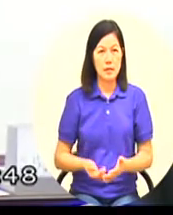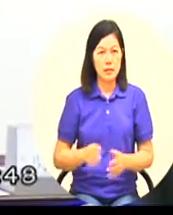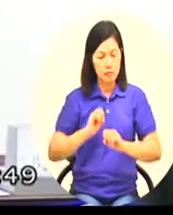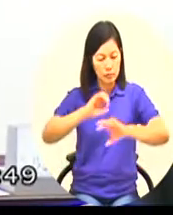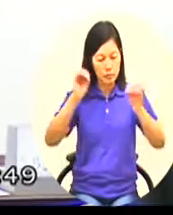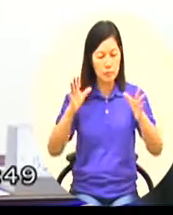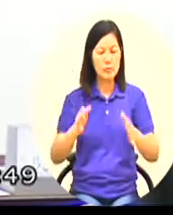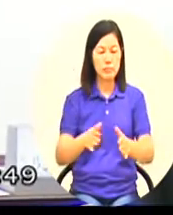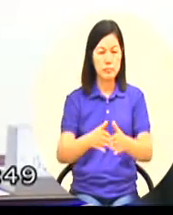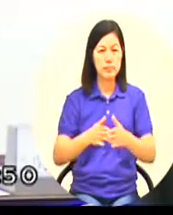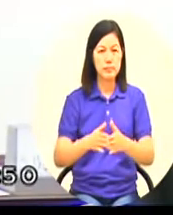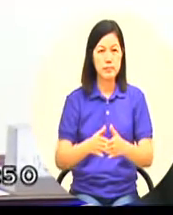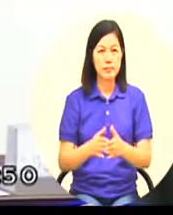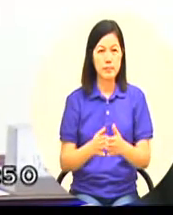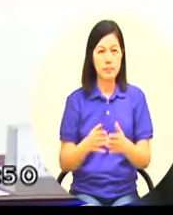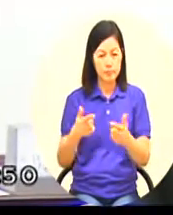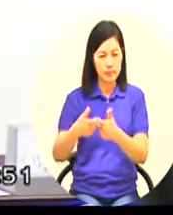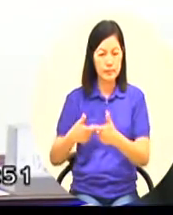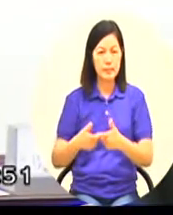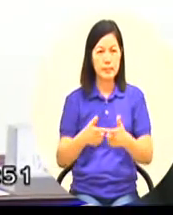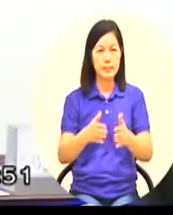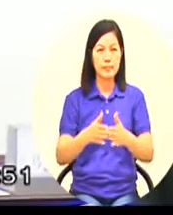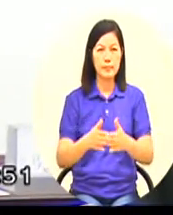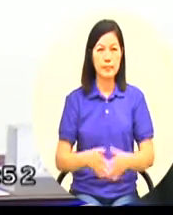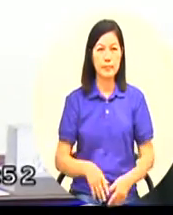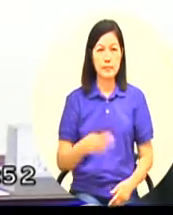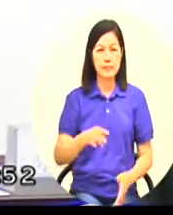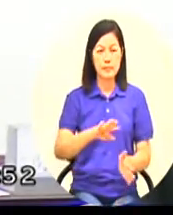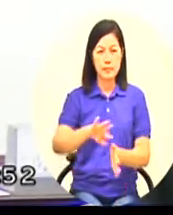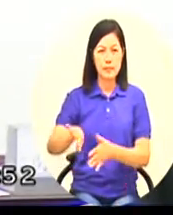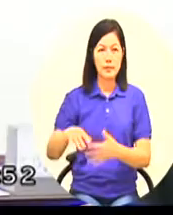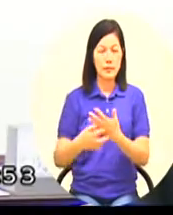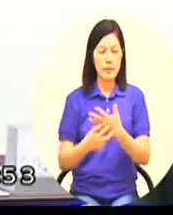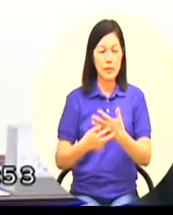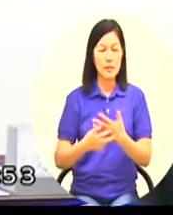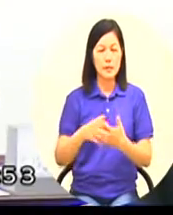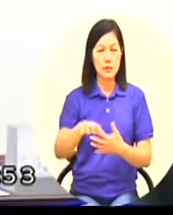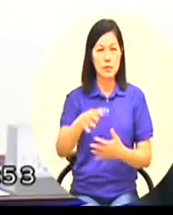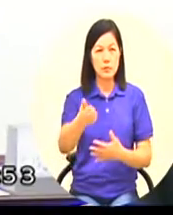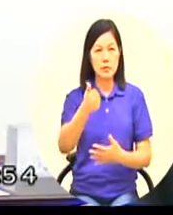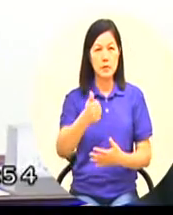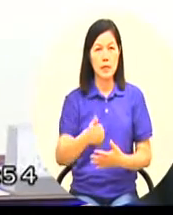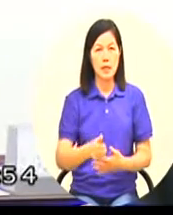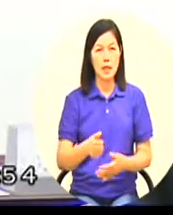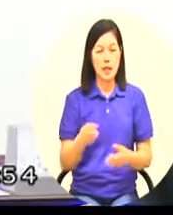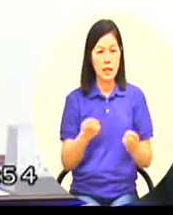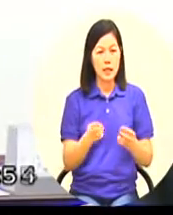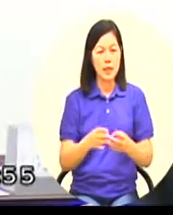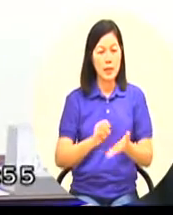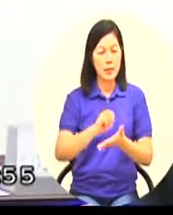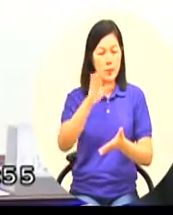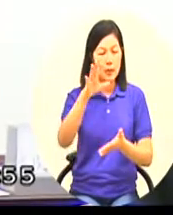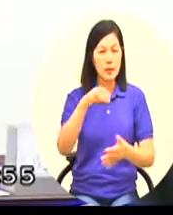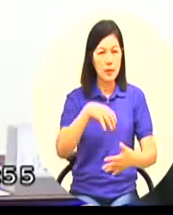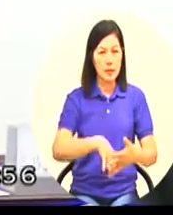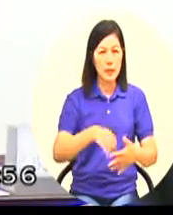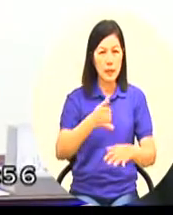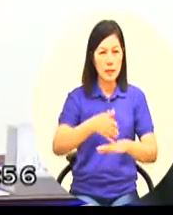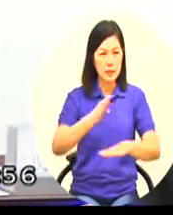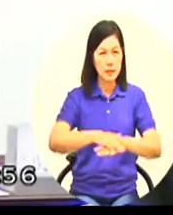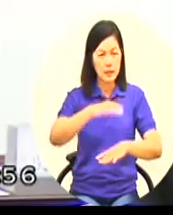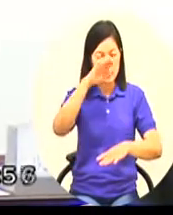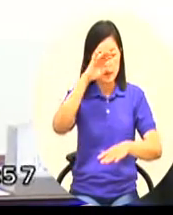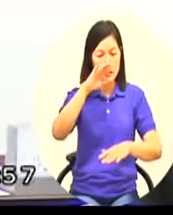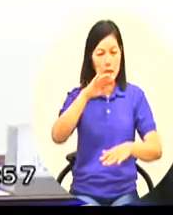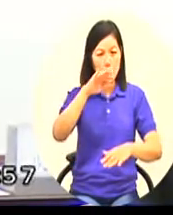导，好，比较好的配合。那另外，刚刚卫生局长其实有聊到，在报告里面有提到登革热，那环保局